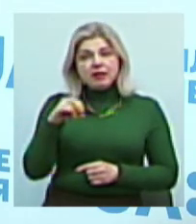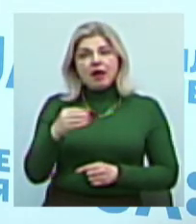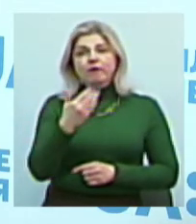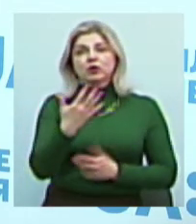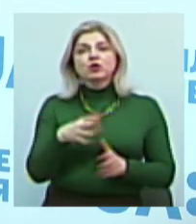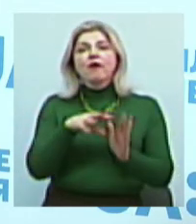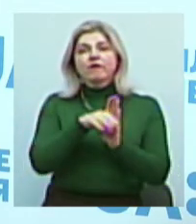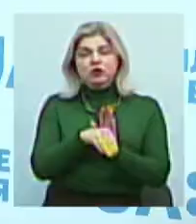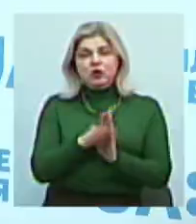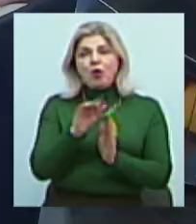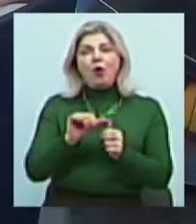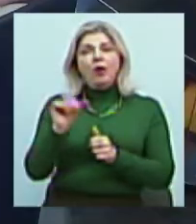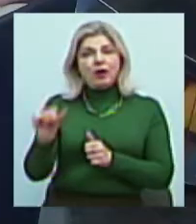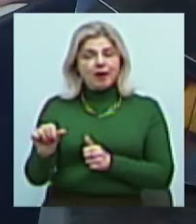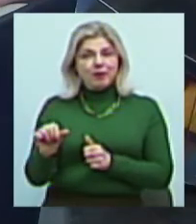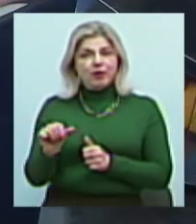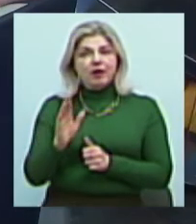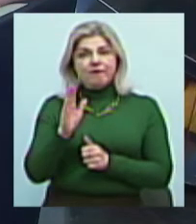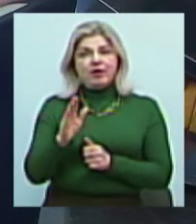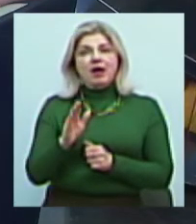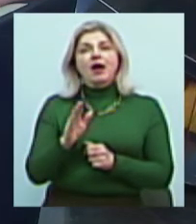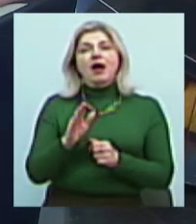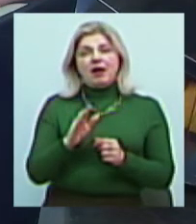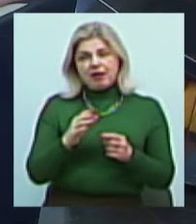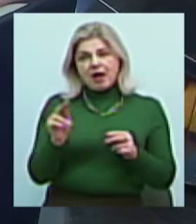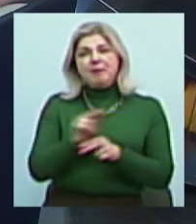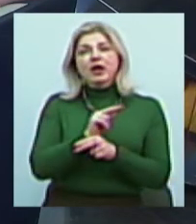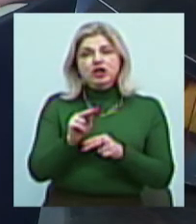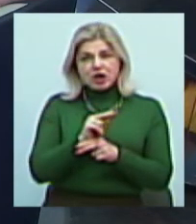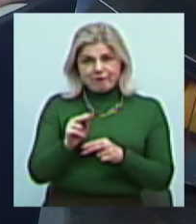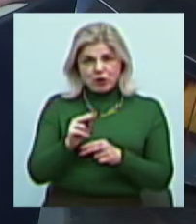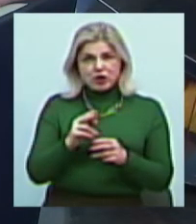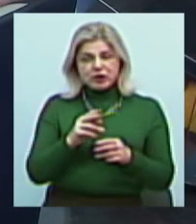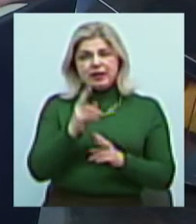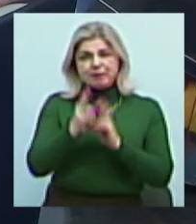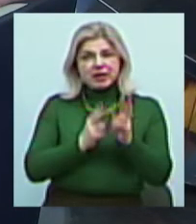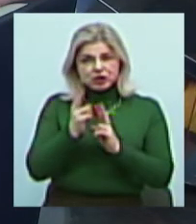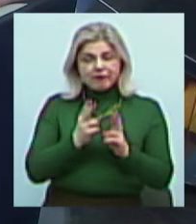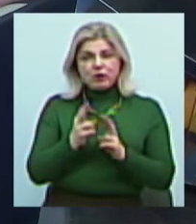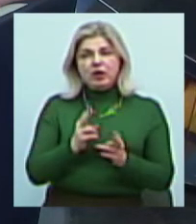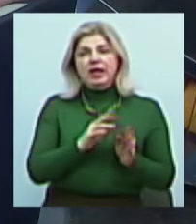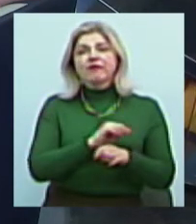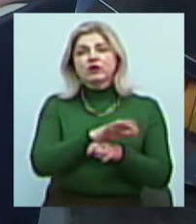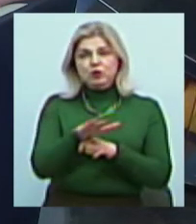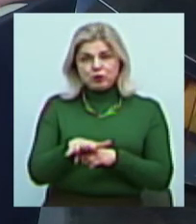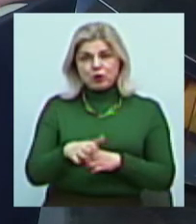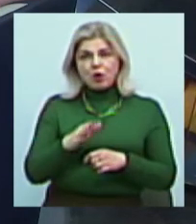війшло окремо в мережеву інфраструктуру, а не в проєкти енергоефективності навчальних комунальних